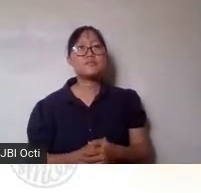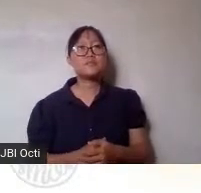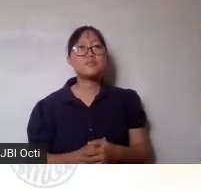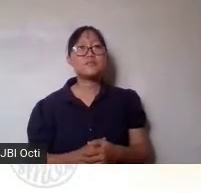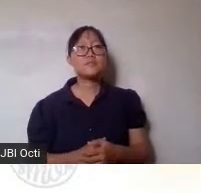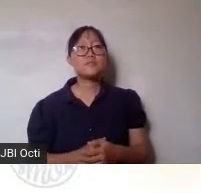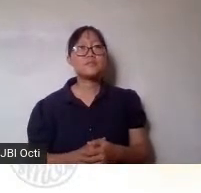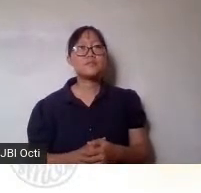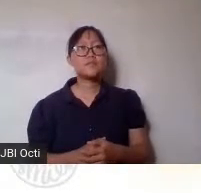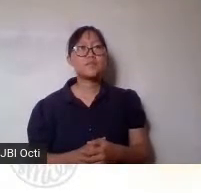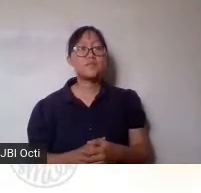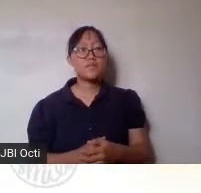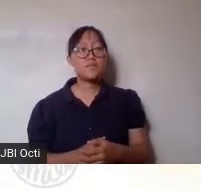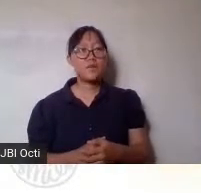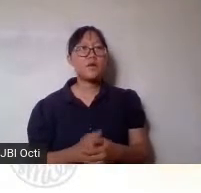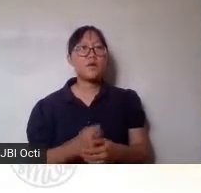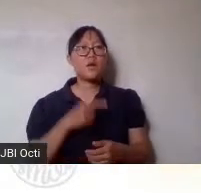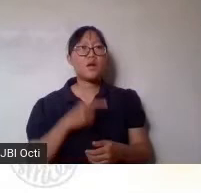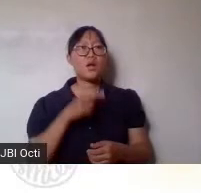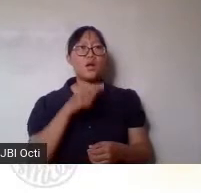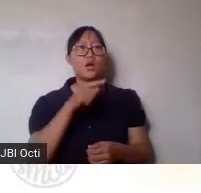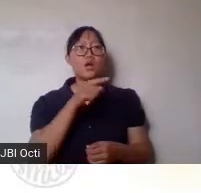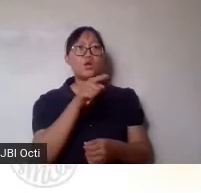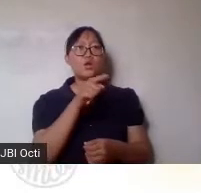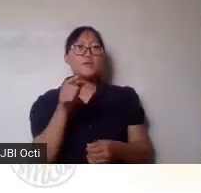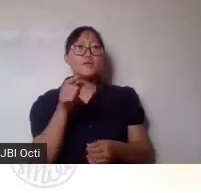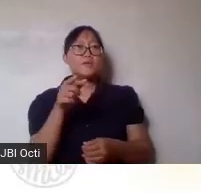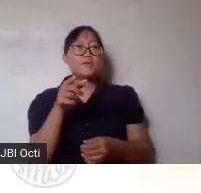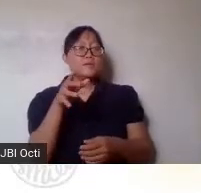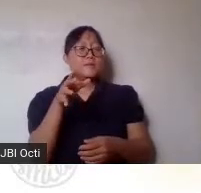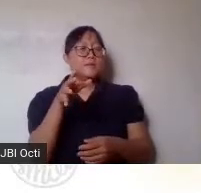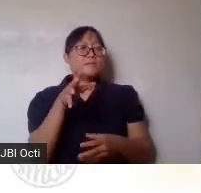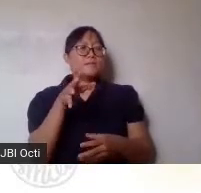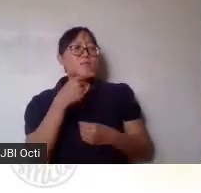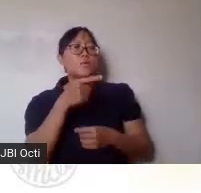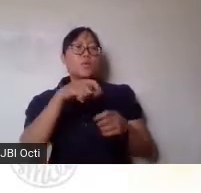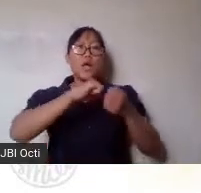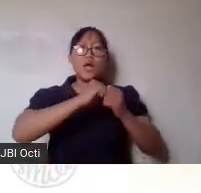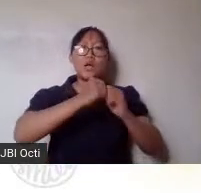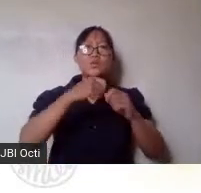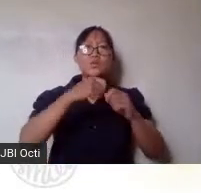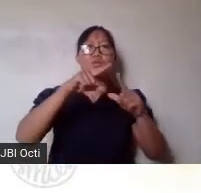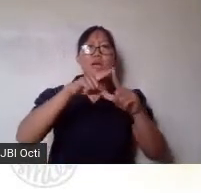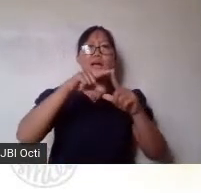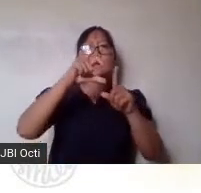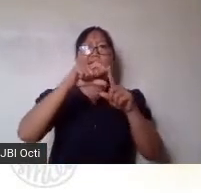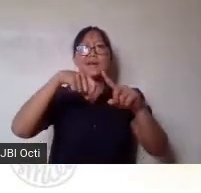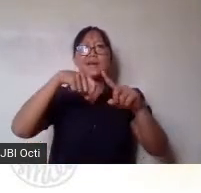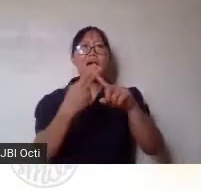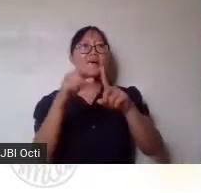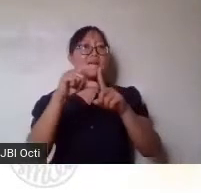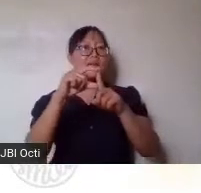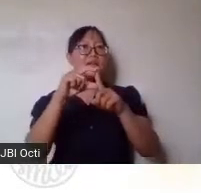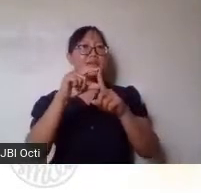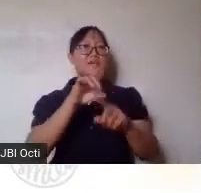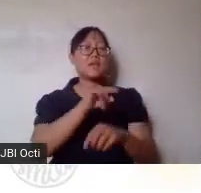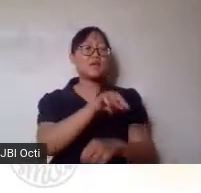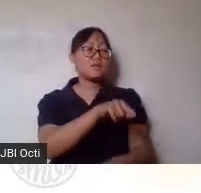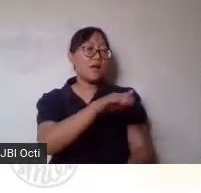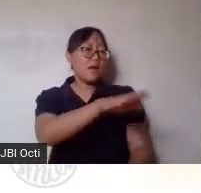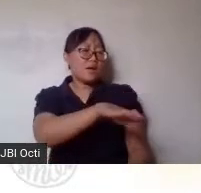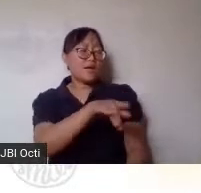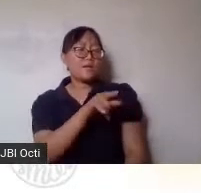ADHD, tentu perilaku yang kemudian tidak diam tersebut, impulsif yang kita dapatkan, atau inatensi yang